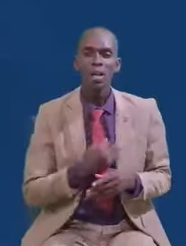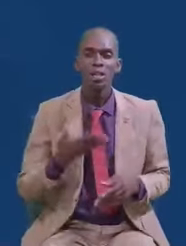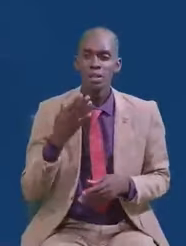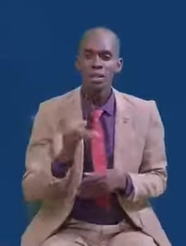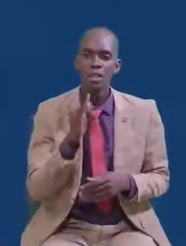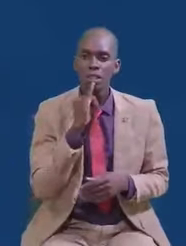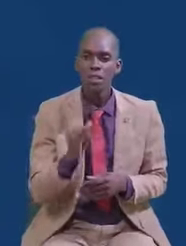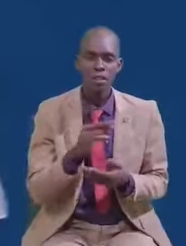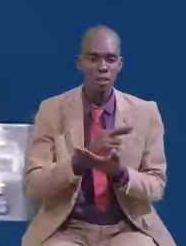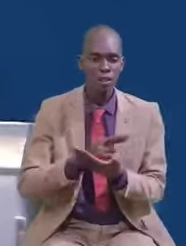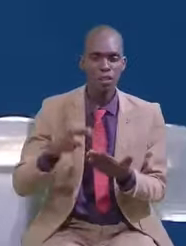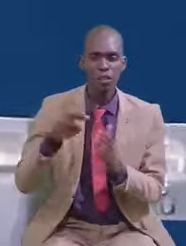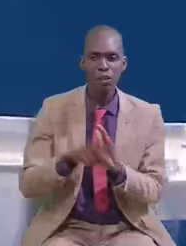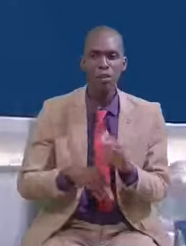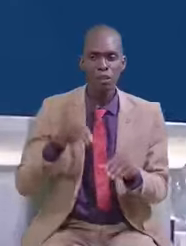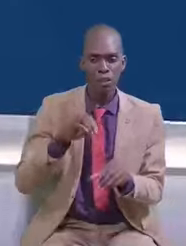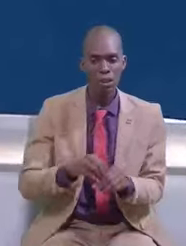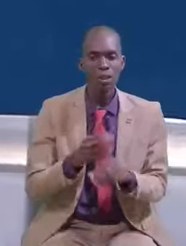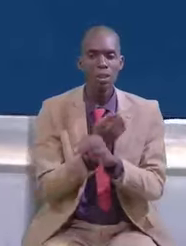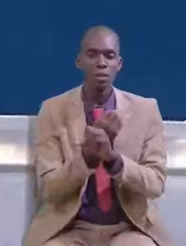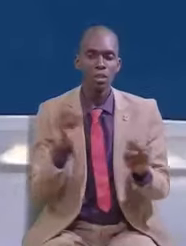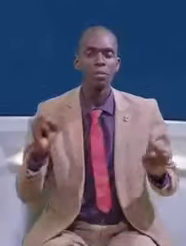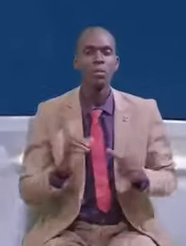Il y a la justice dans la rédemption.